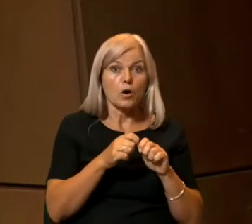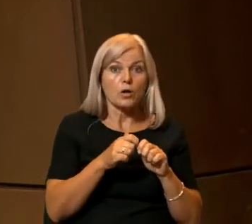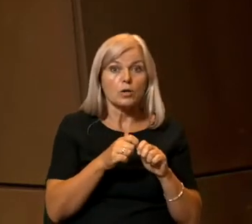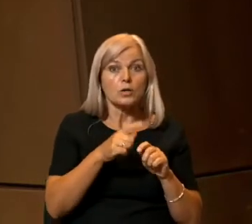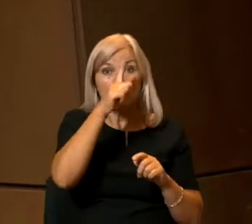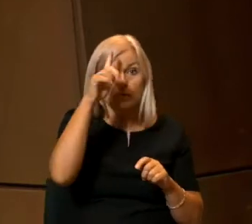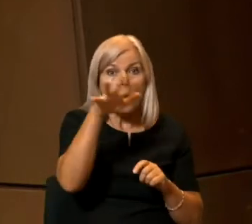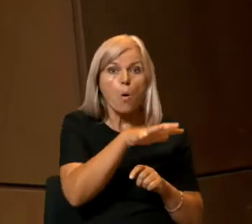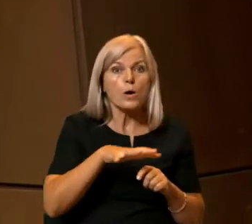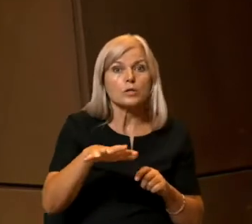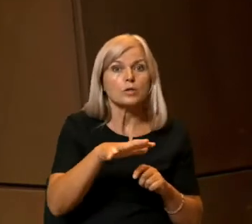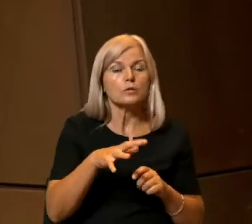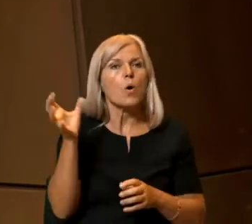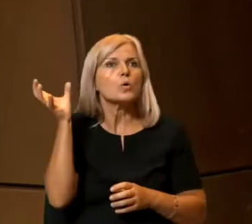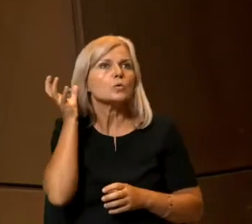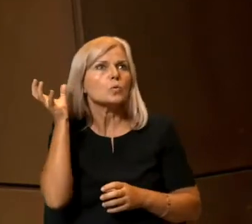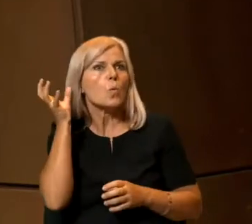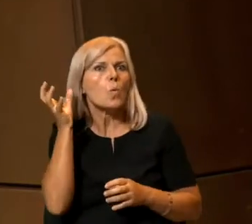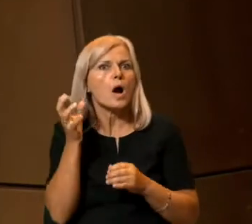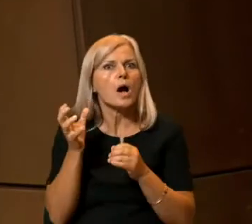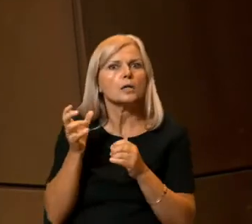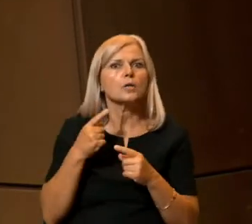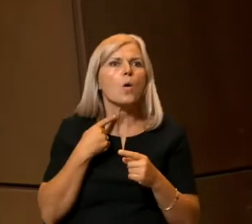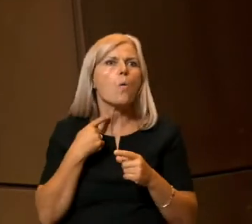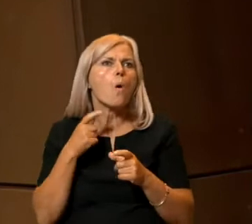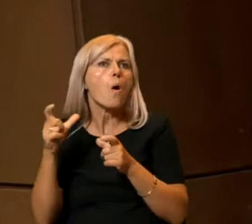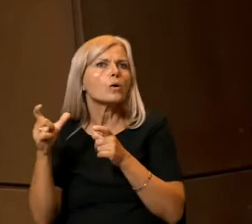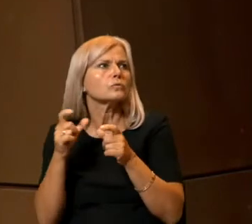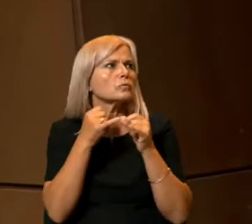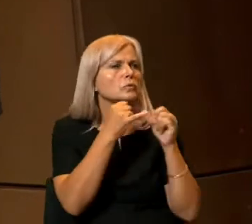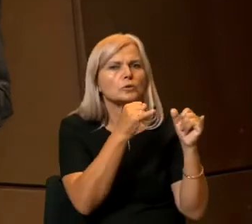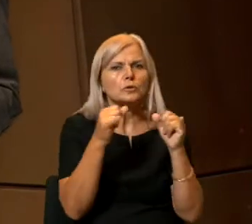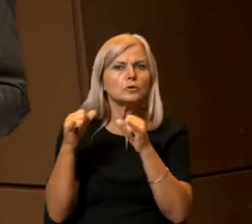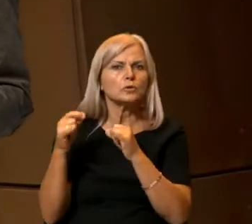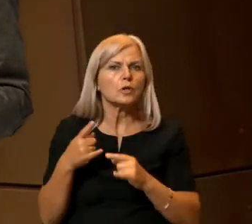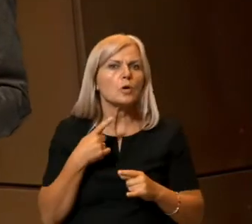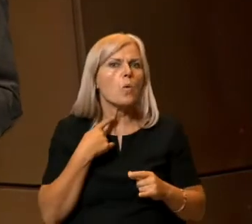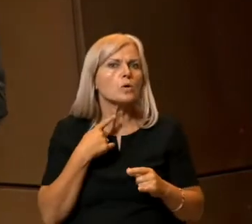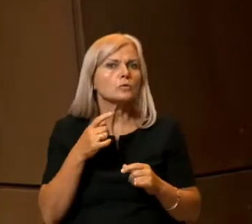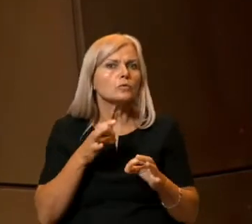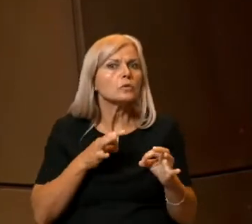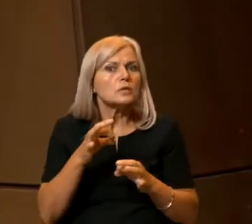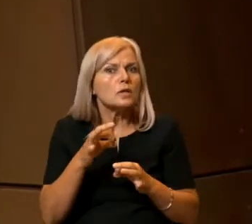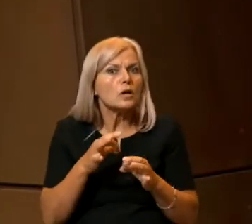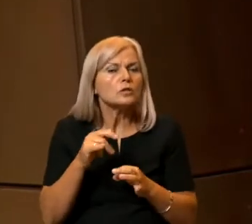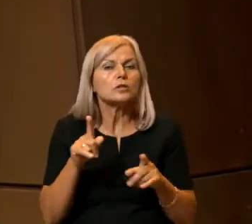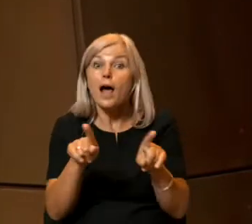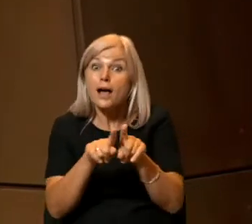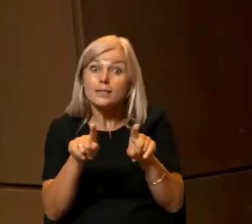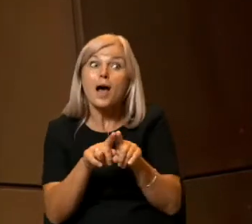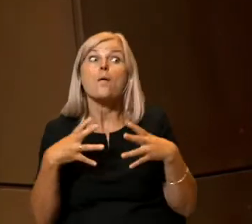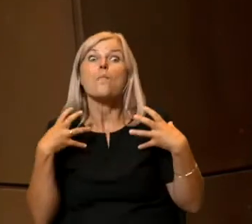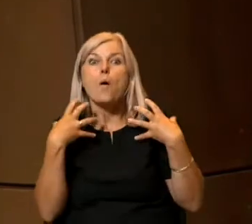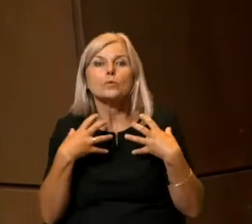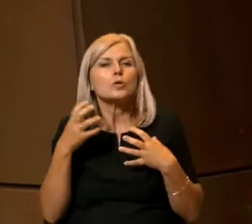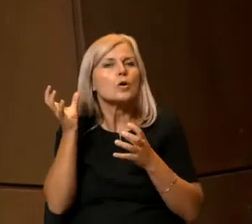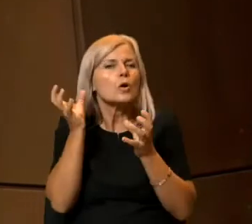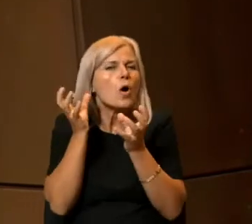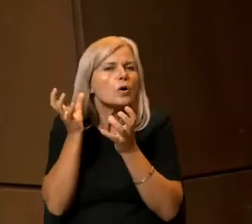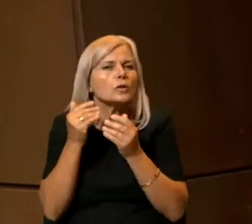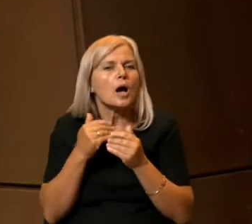gotowe słuchać głosów innych, głosów historii, czy głosów społeczeństw, czy przyrody, aby tworzyć